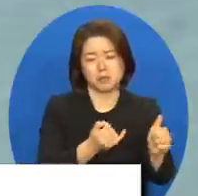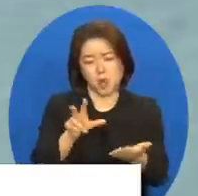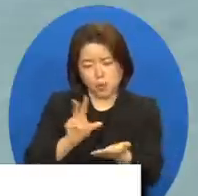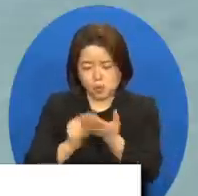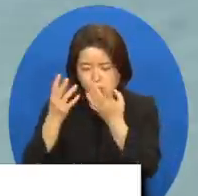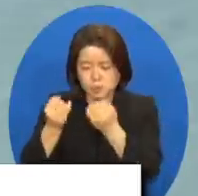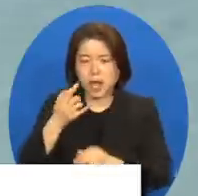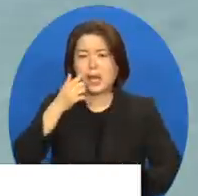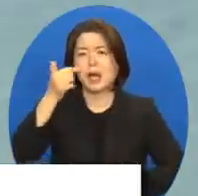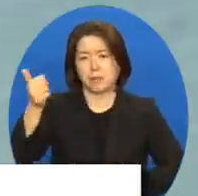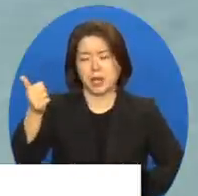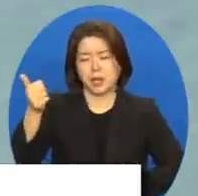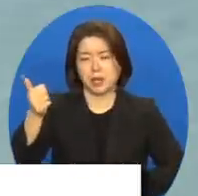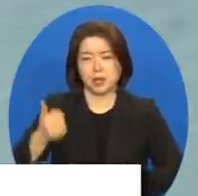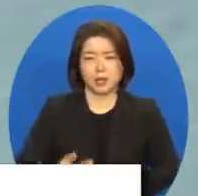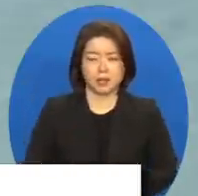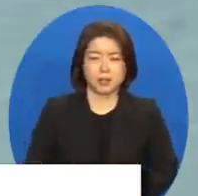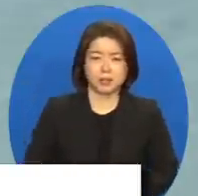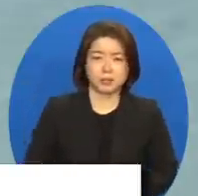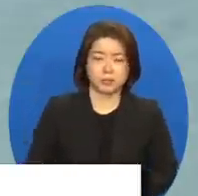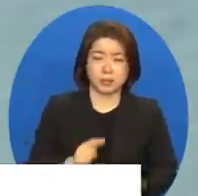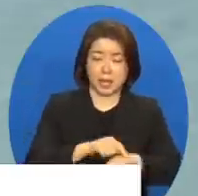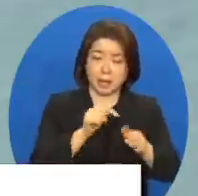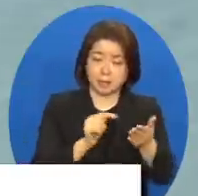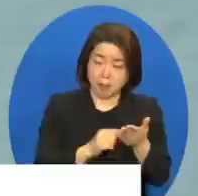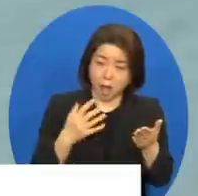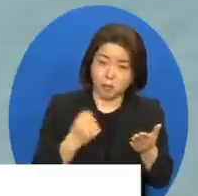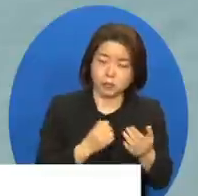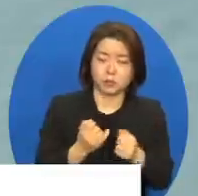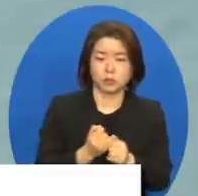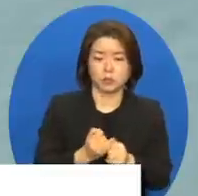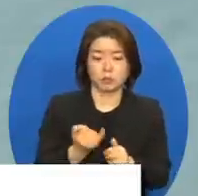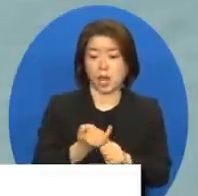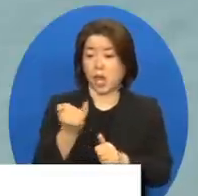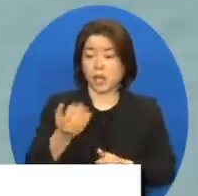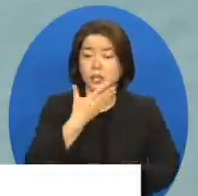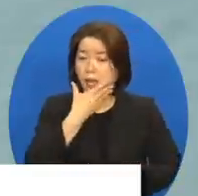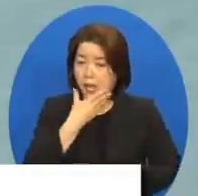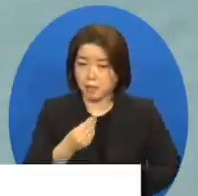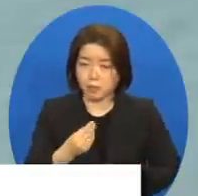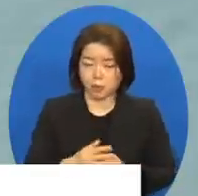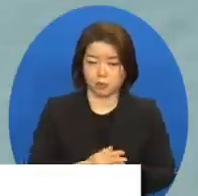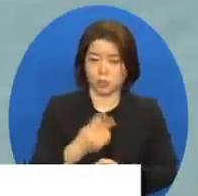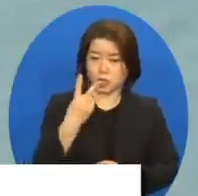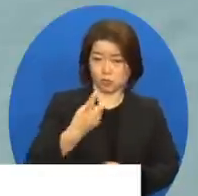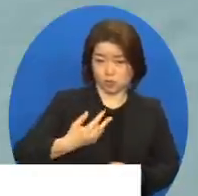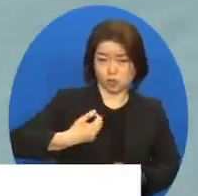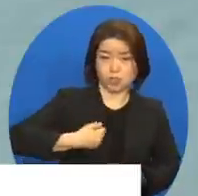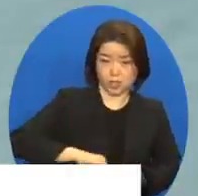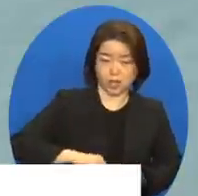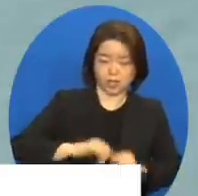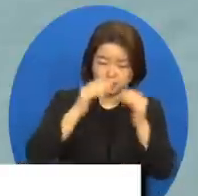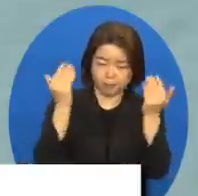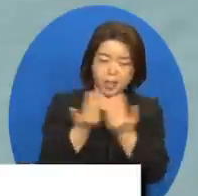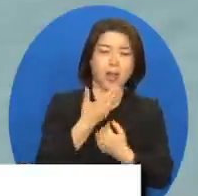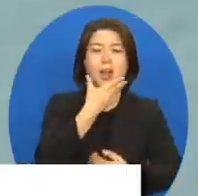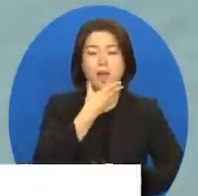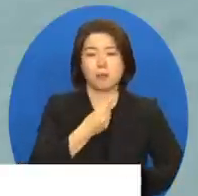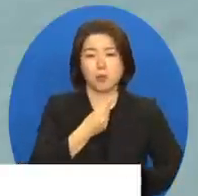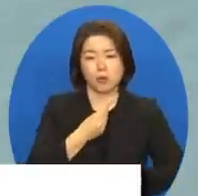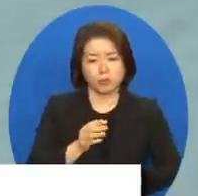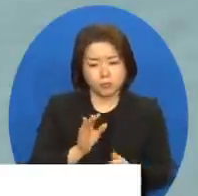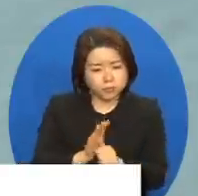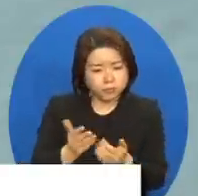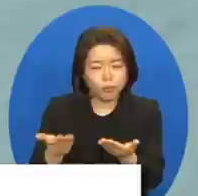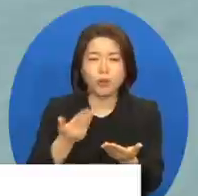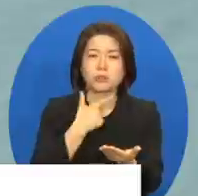많은 아버지였어요. 마음으로는 아내가 행복하게, 두 딸이 다 행복하게 그렇게 해주고